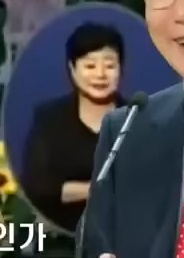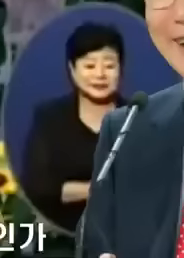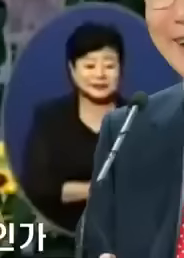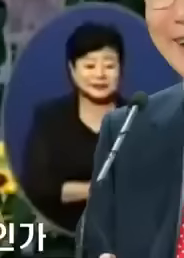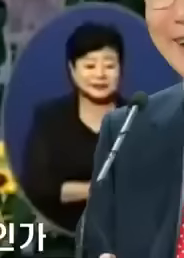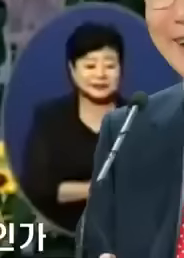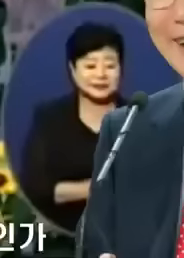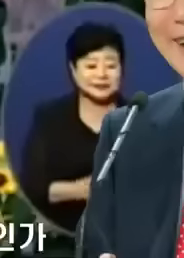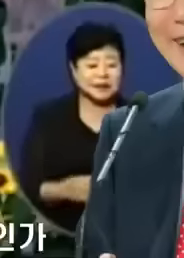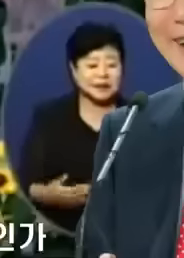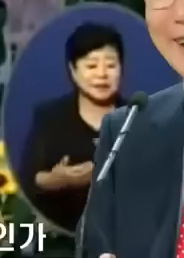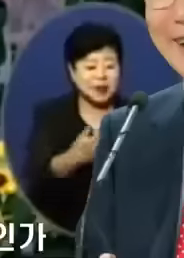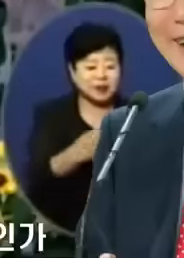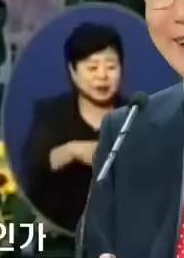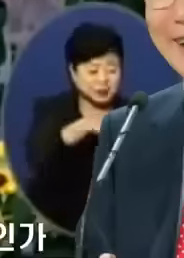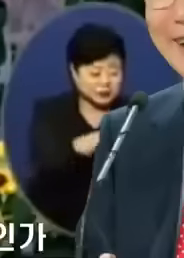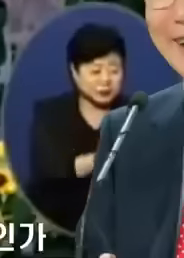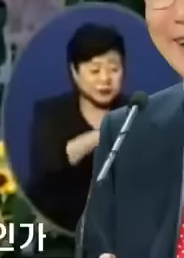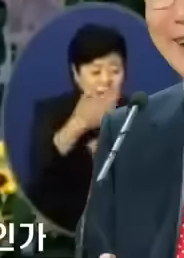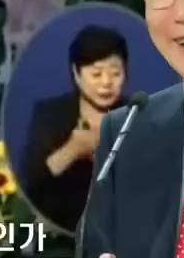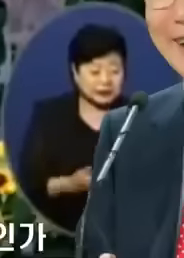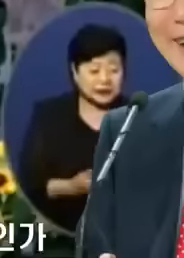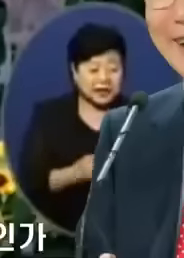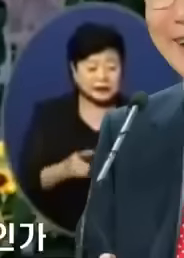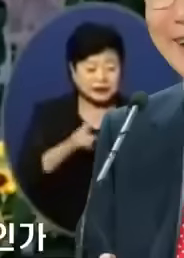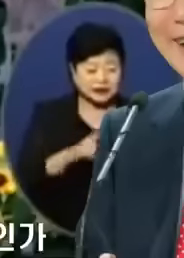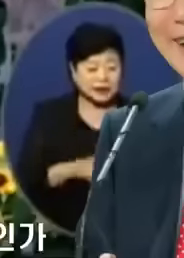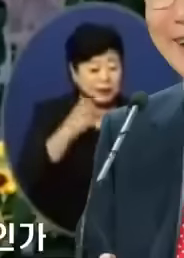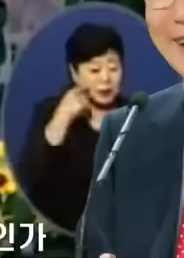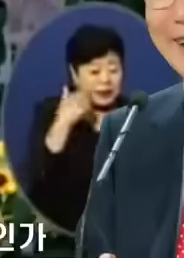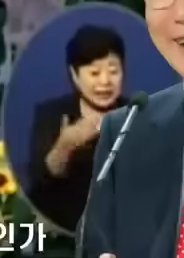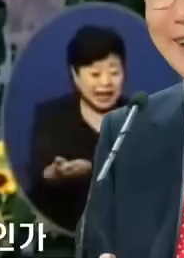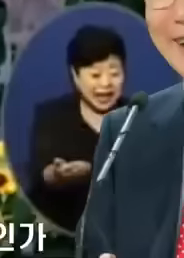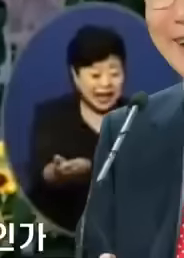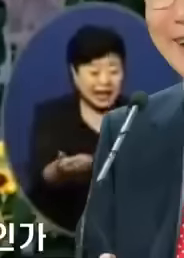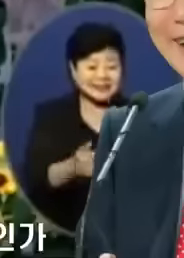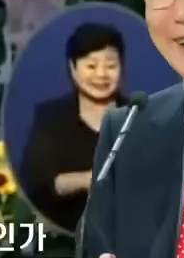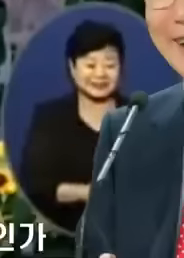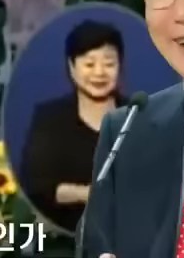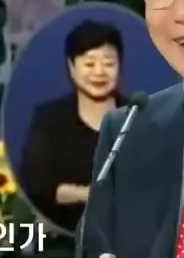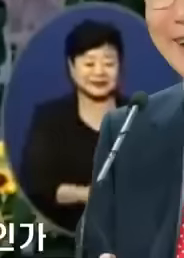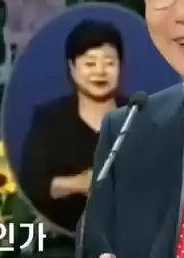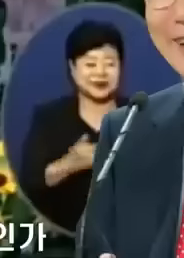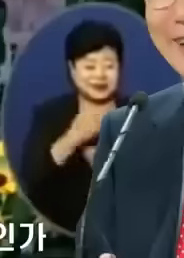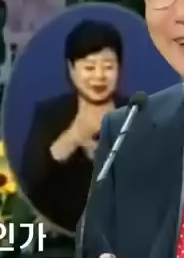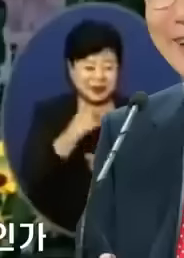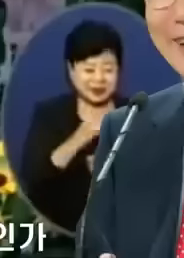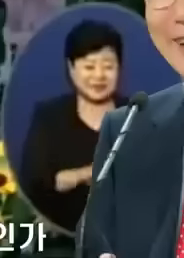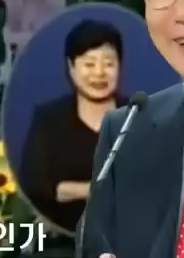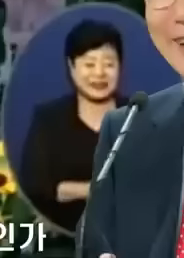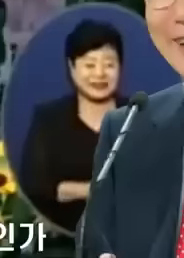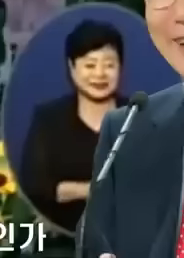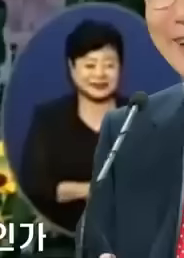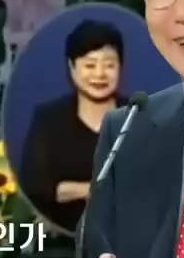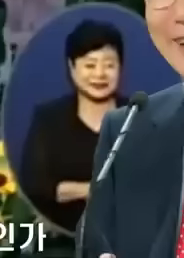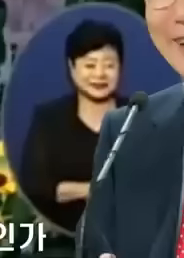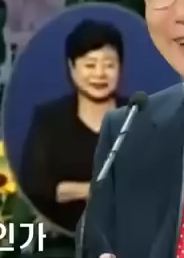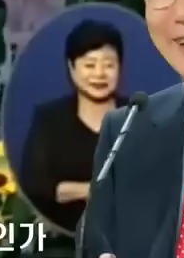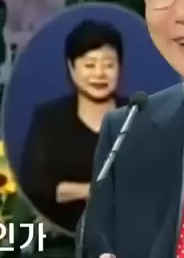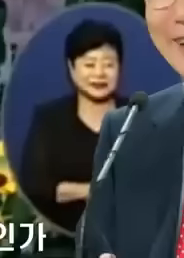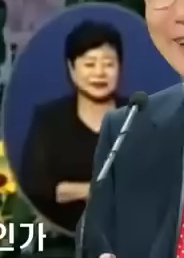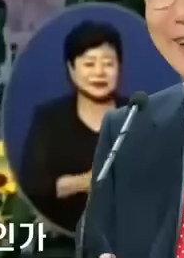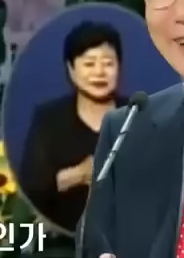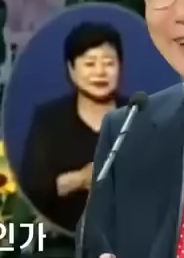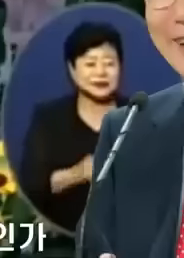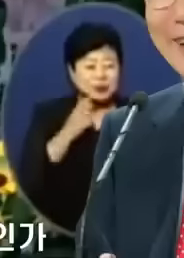면역 접종을 받았는가 아니면 그대로인가 라는 제목으로 은혜를 나누겠습니다. 제가